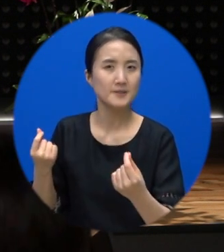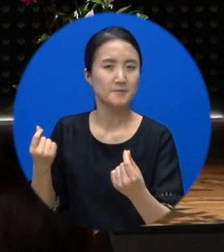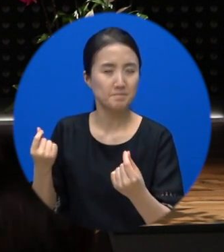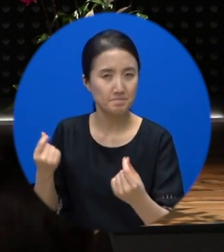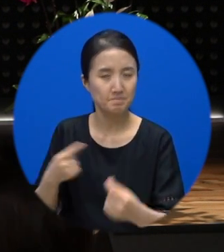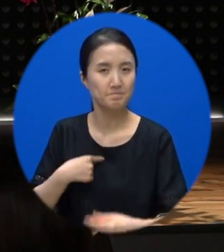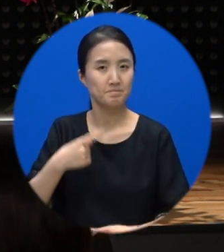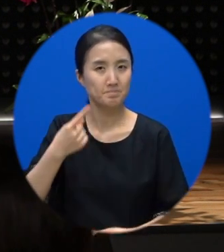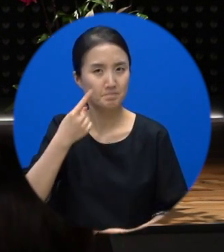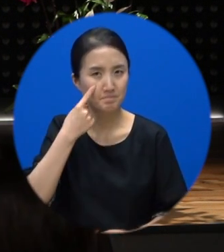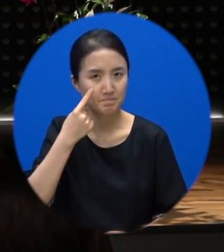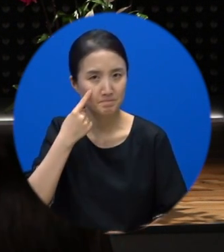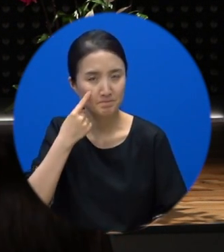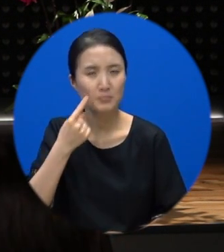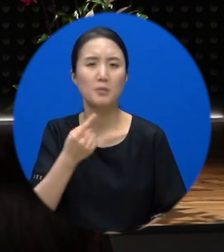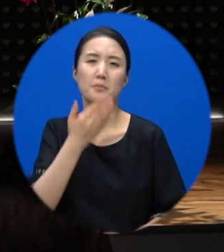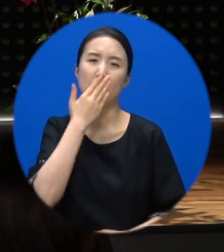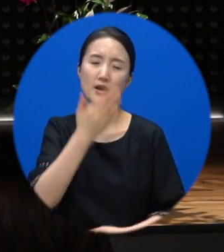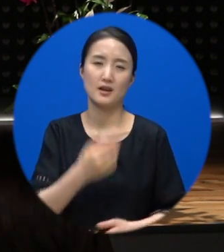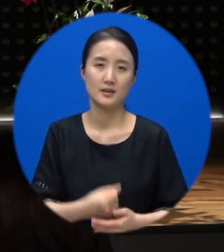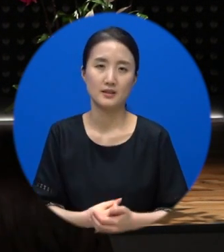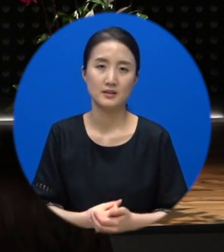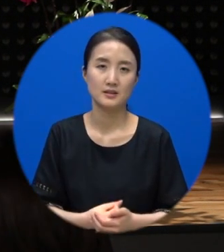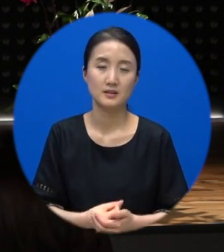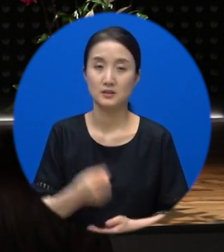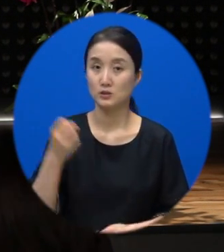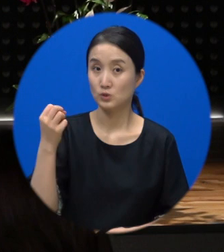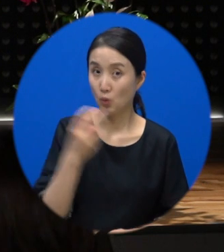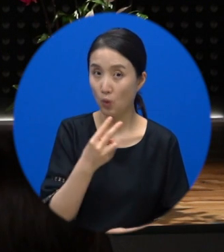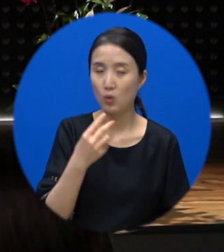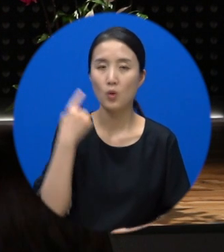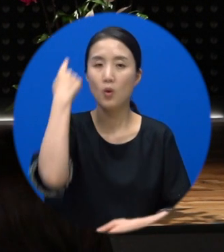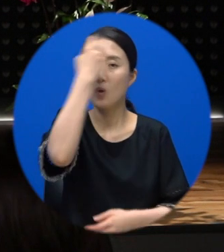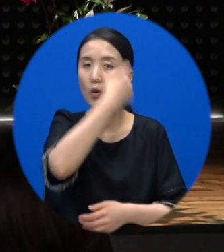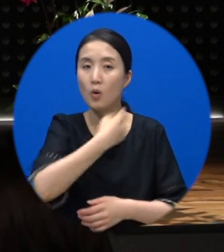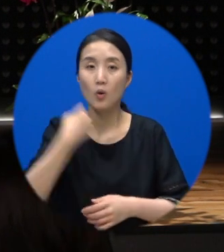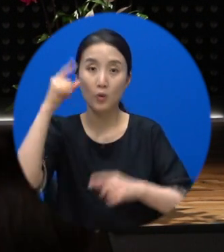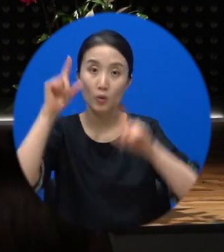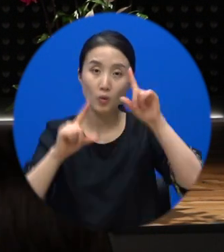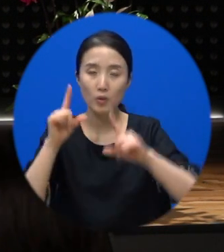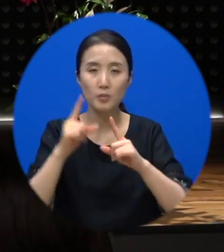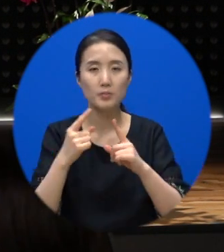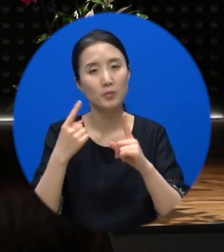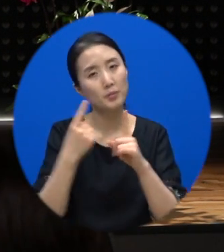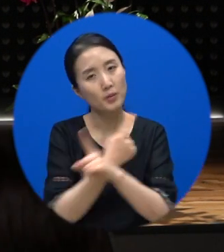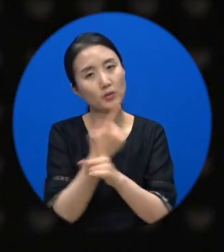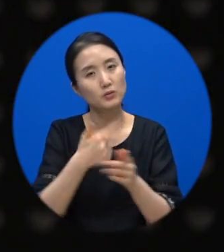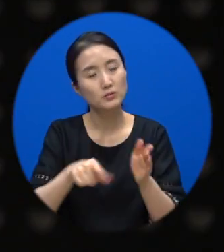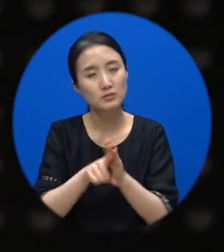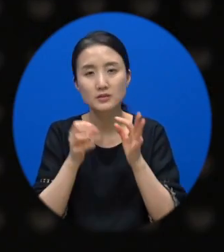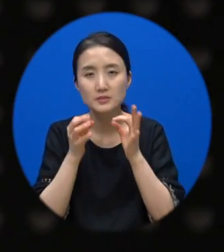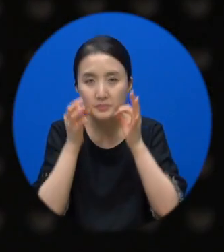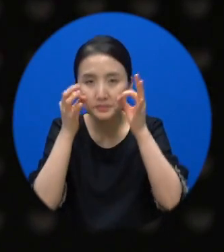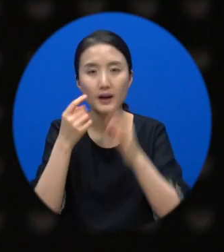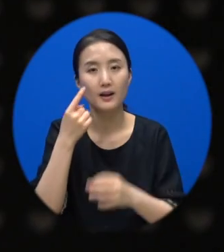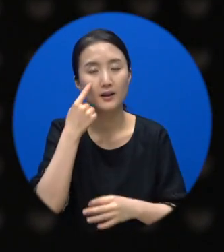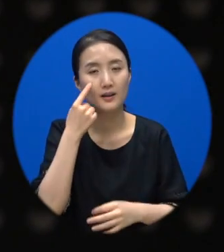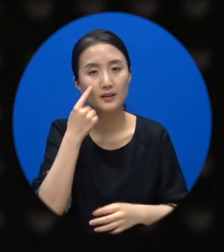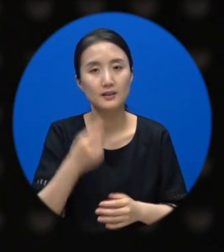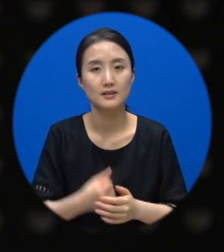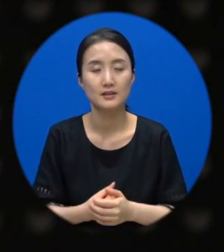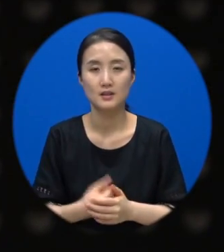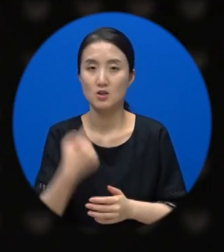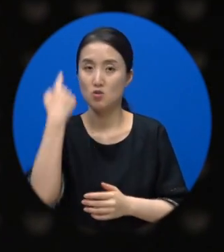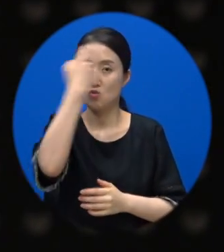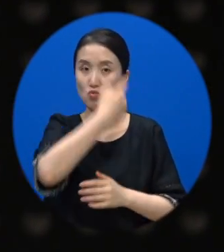거죠. 그리고 또 외모를 한번 바꿔보는 것도 좋은 시도가 됩니다. 우리는 외모를 통해서